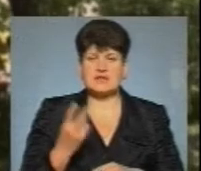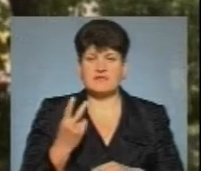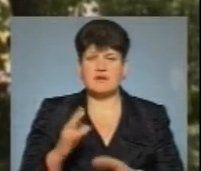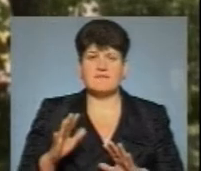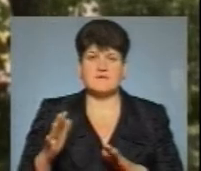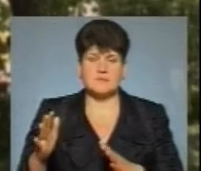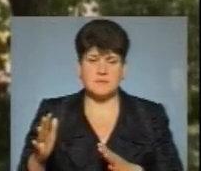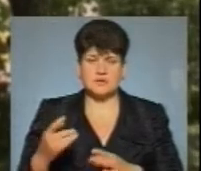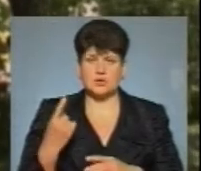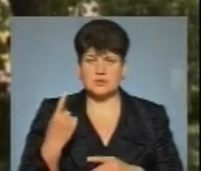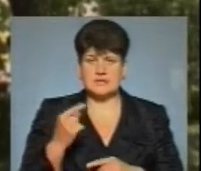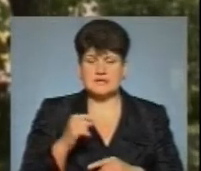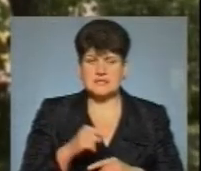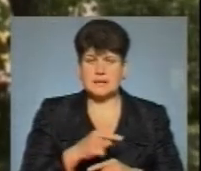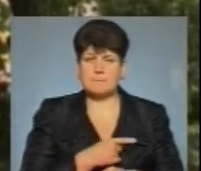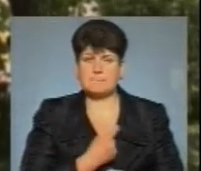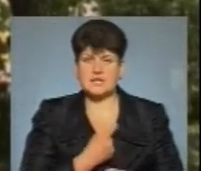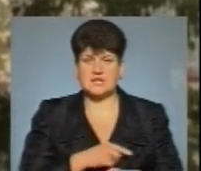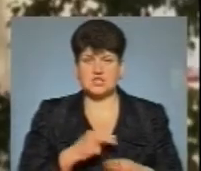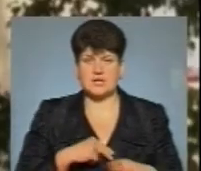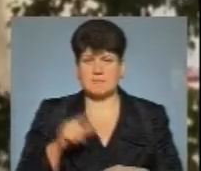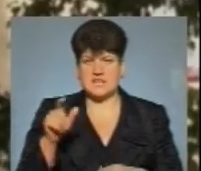випадки, один з них медичний